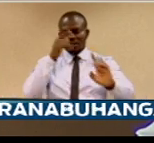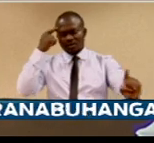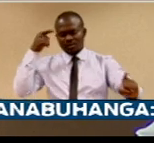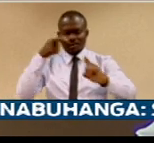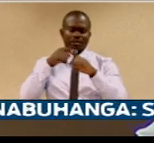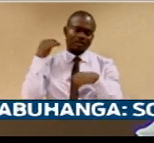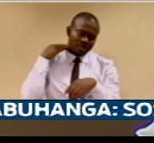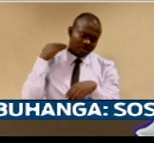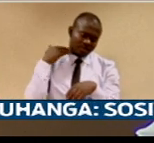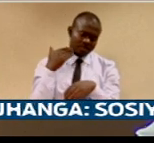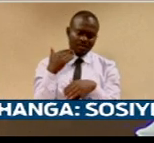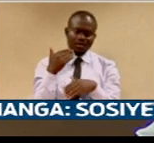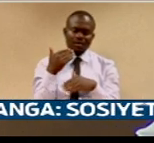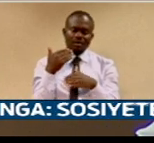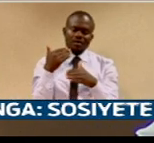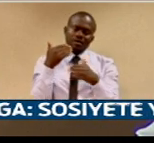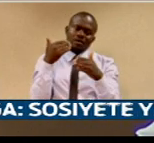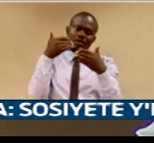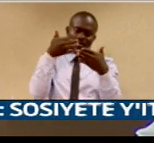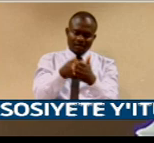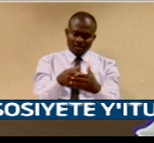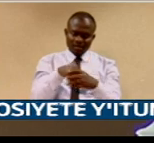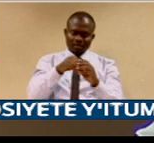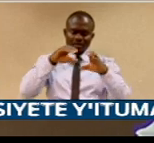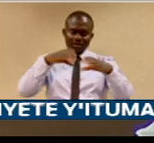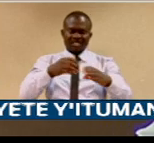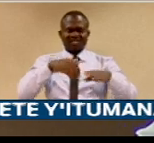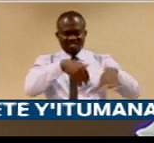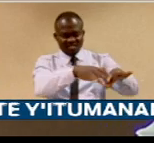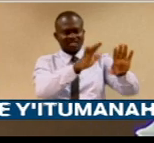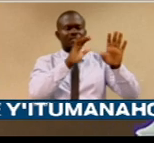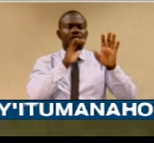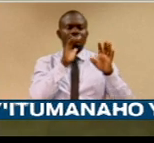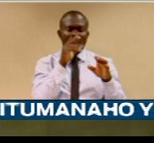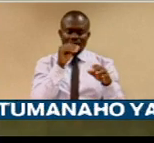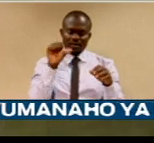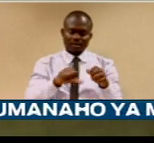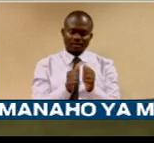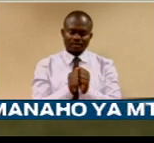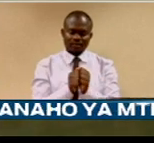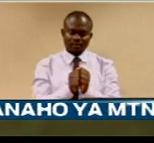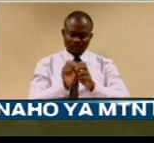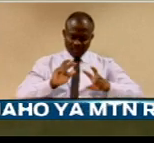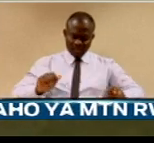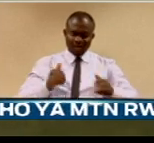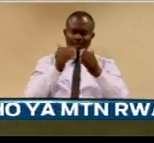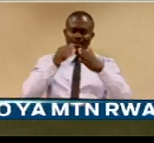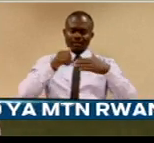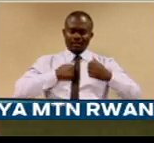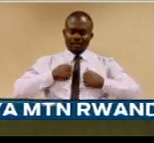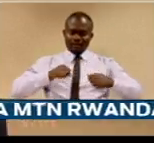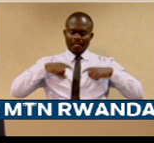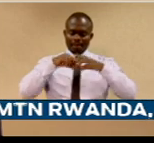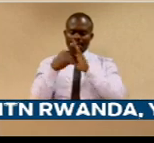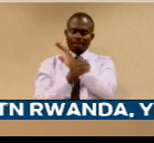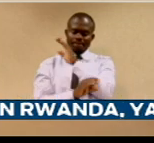jenoside ugeze nk'uko mubizi mu cyiciro cyo guhagana no gupfobya. Ubu bushakashatsi bwamurikiwe abanyarwanda baba mu